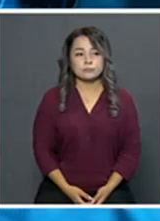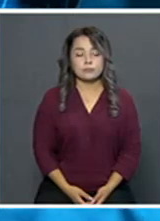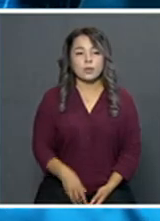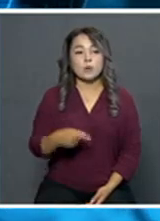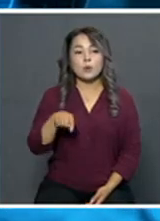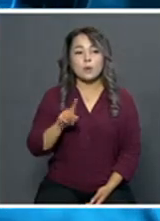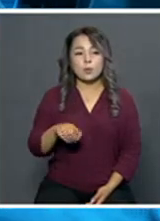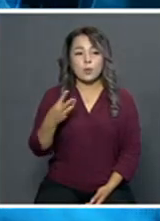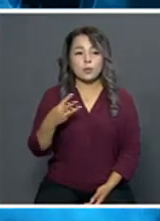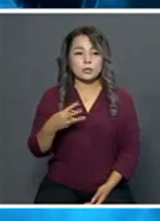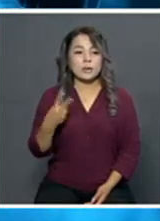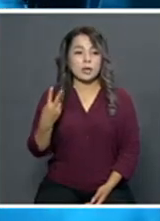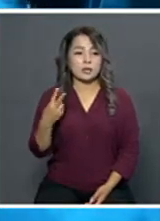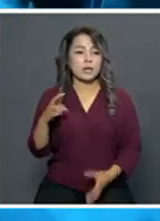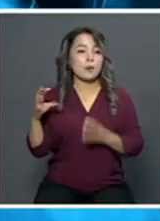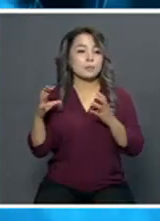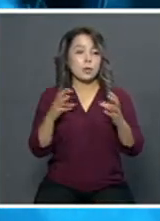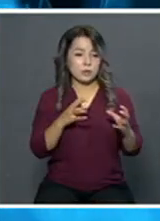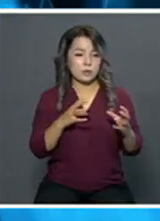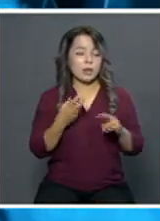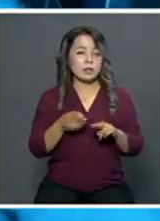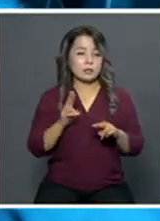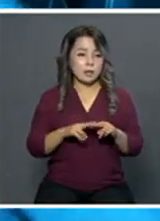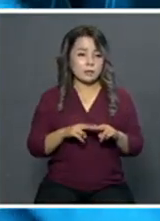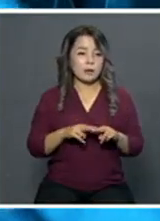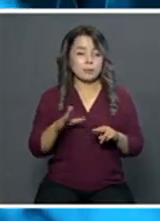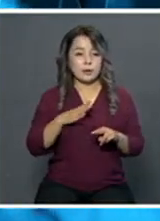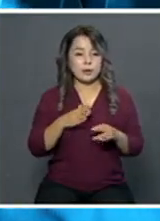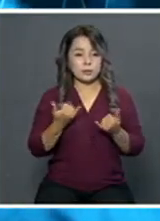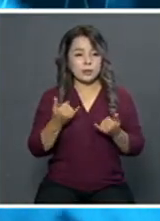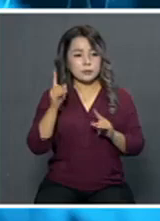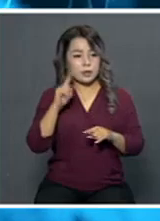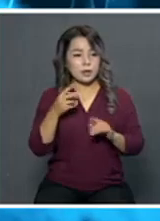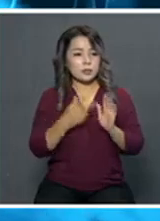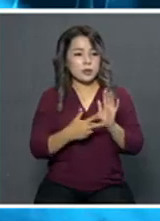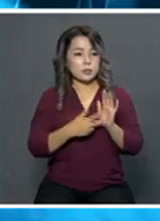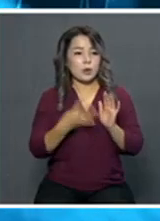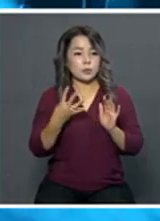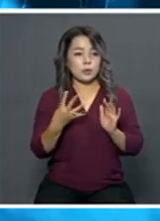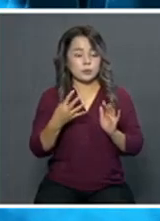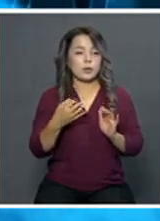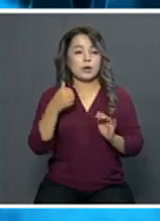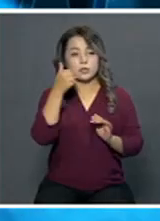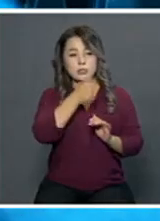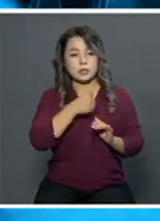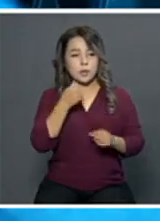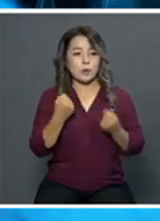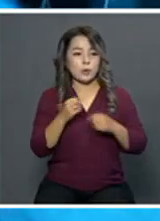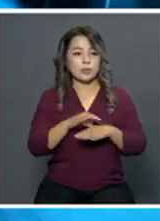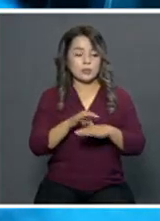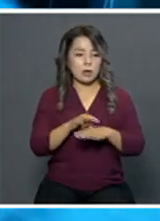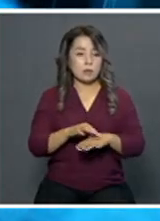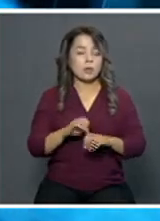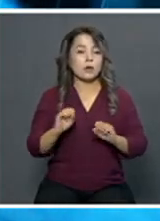Номер 32-ші маршрутта автобустың тізгінде отырған 84-ші жылы көлік жүргізуші тізгінге ие